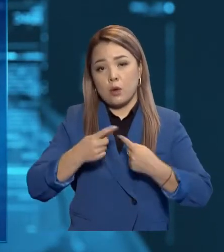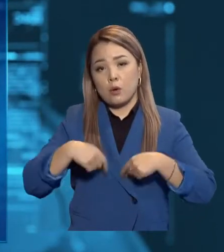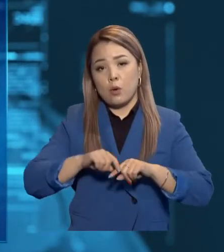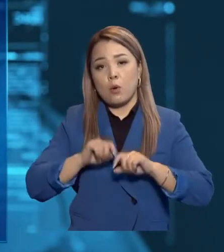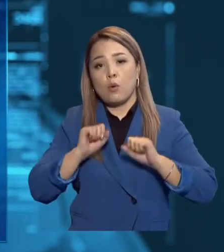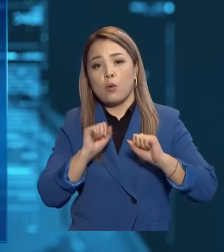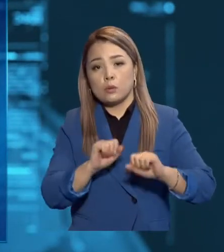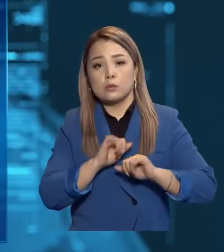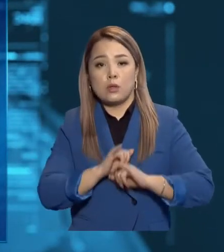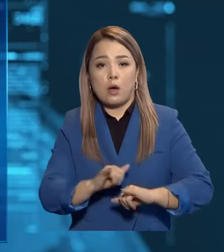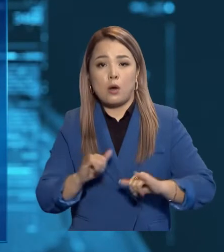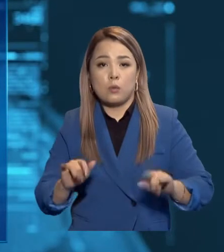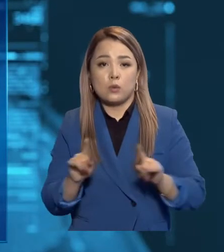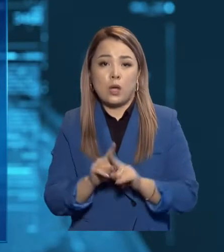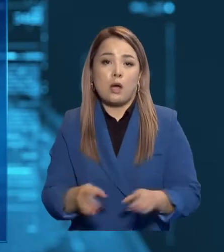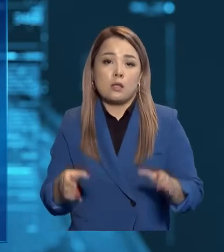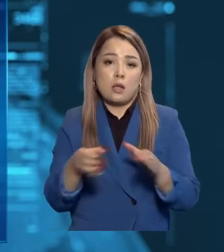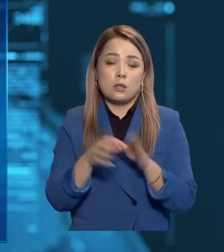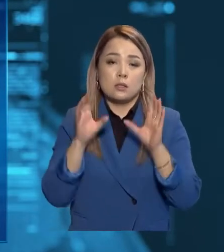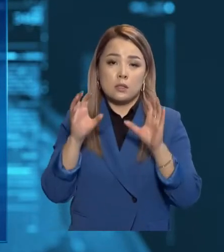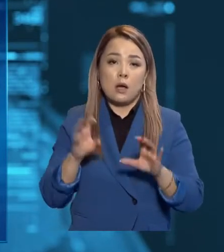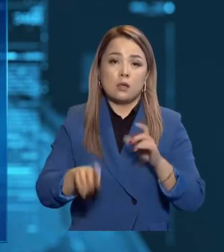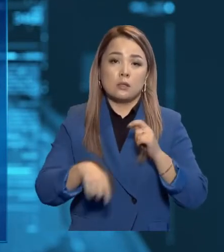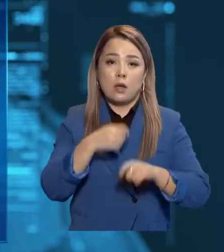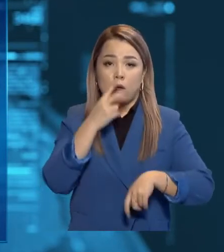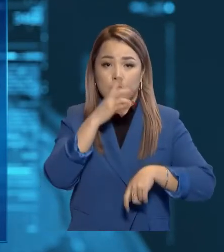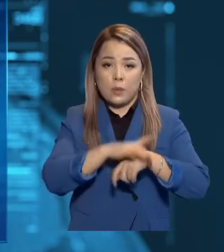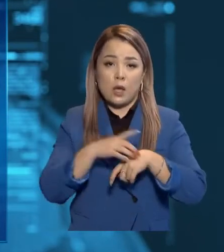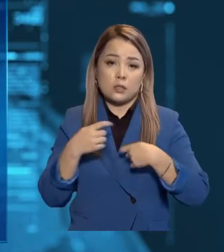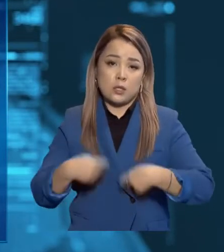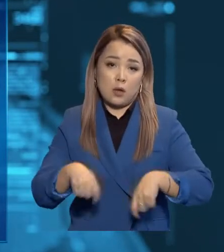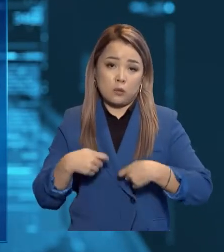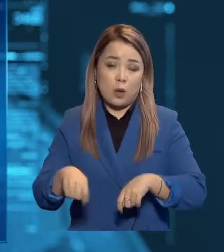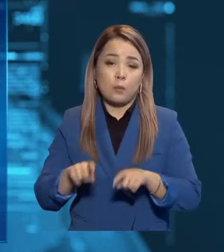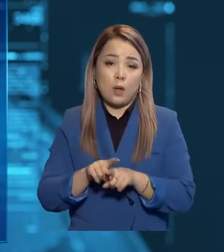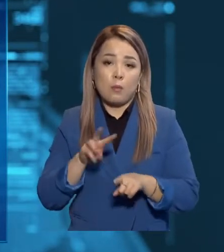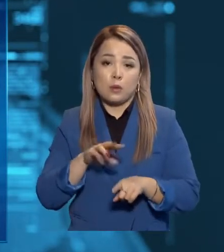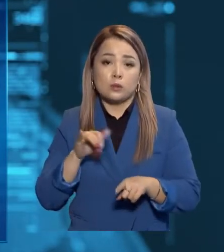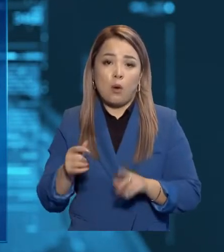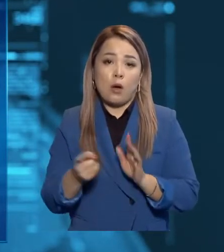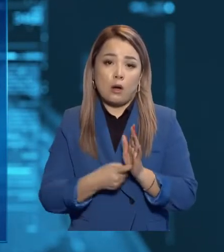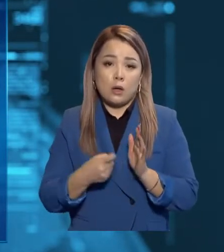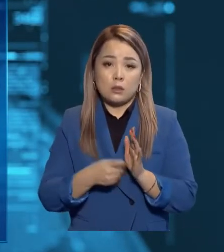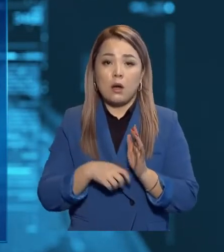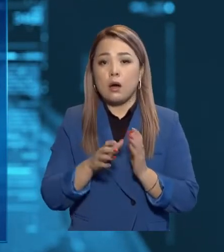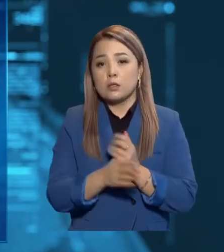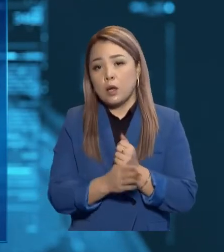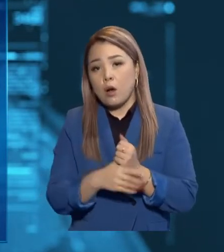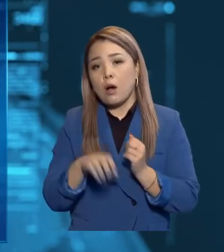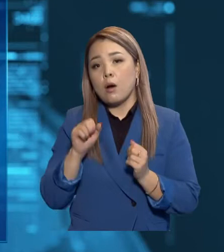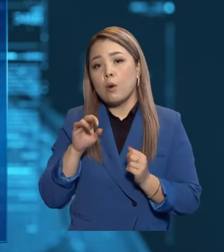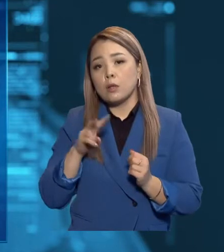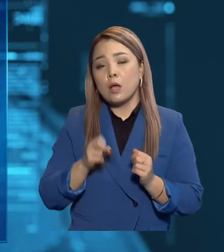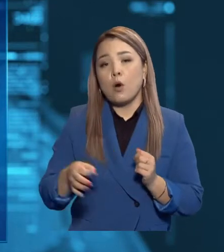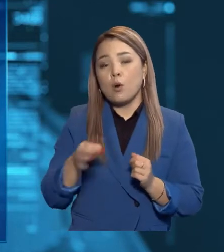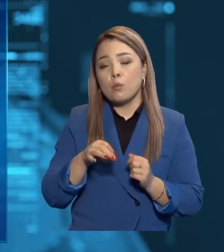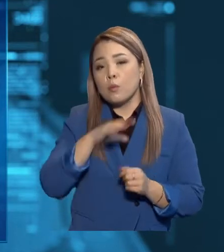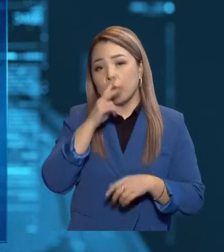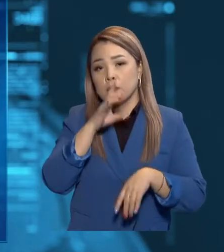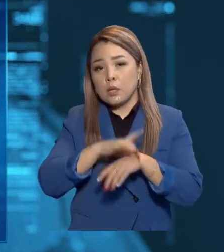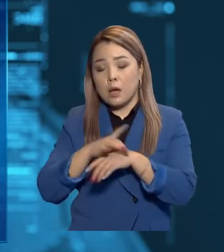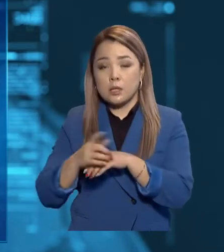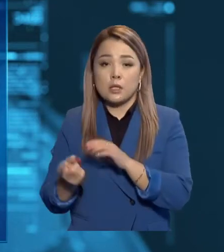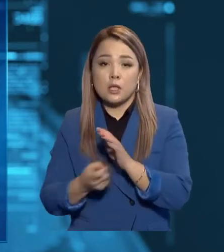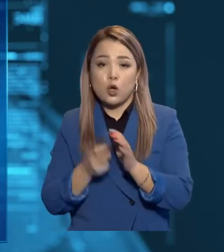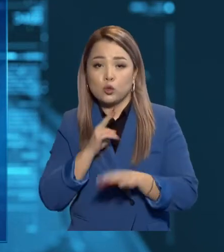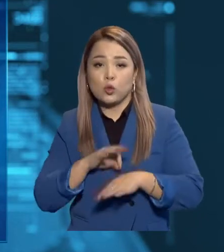дамыту агенттігінің мәліметінше заңсыз саудамен айналысқандар әсіресе Маңғыстау, Қарағанды, Атырау, Ақмола облысында көп. Тергеудің